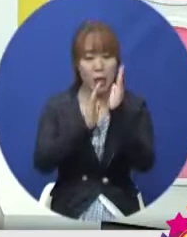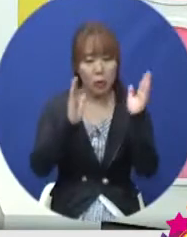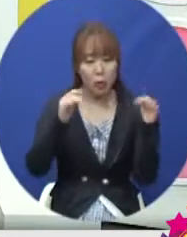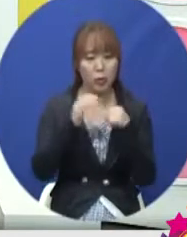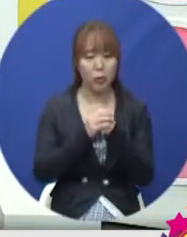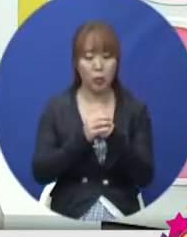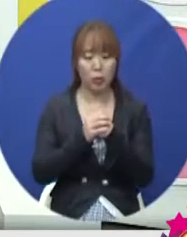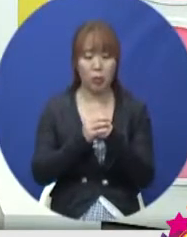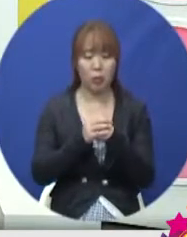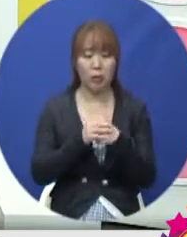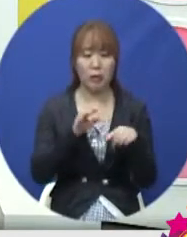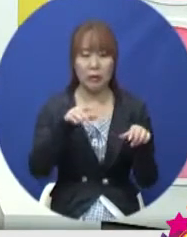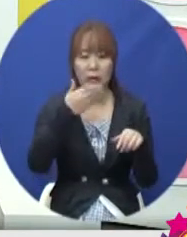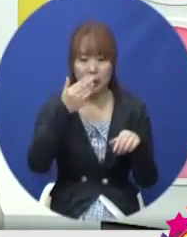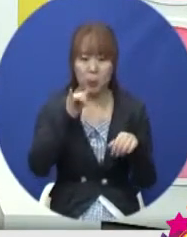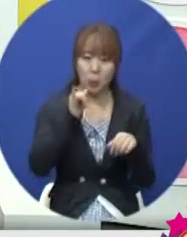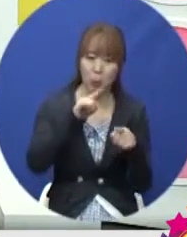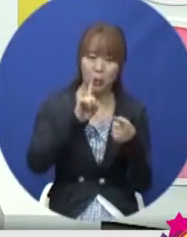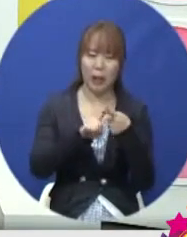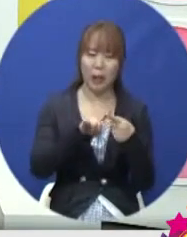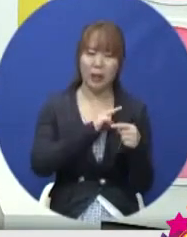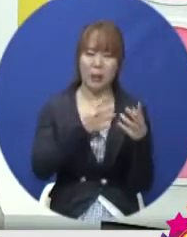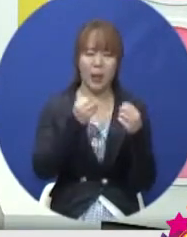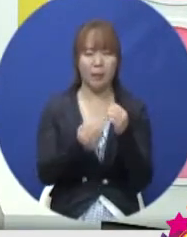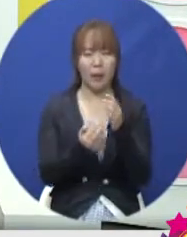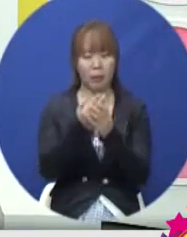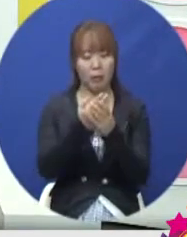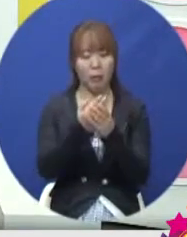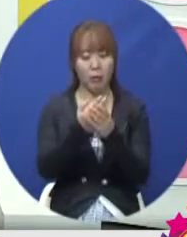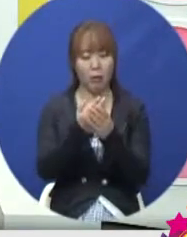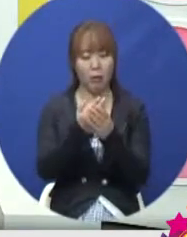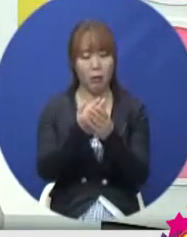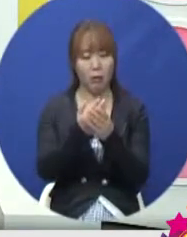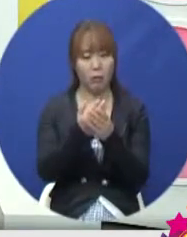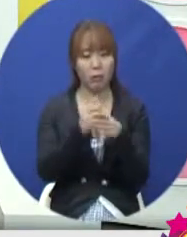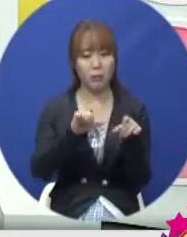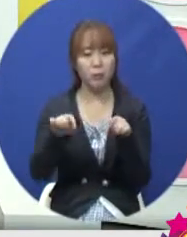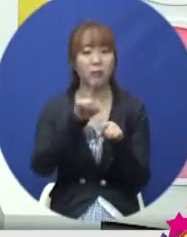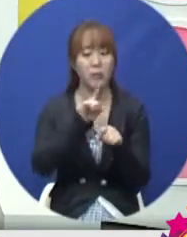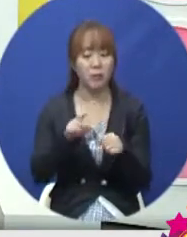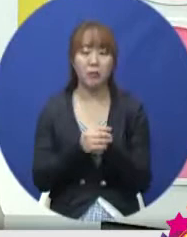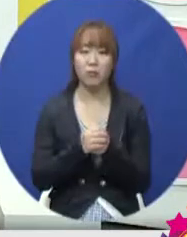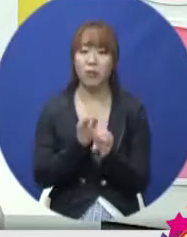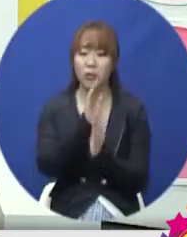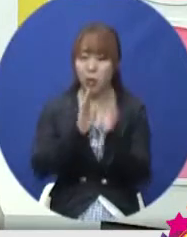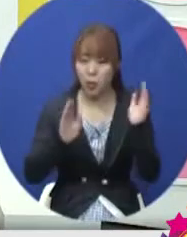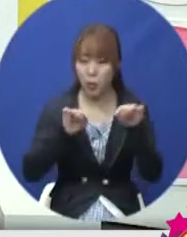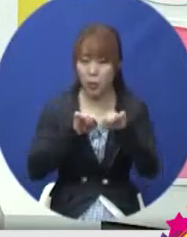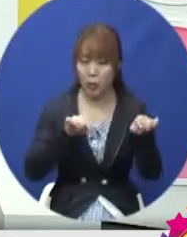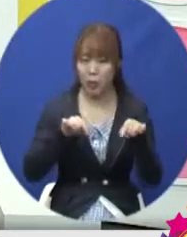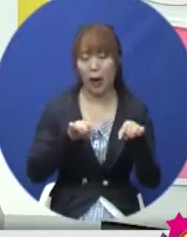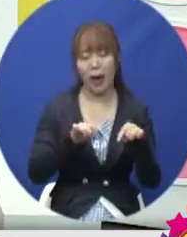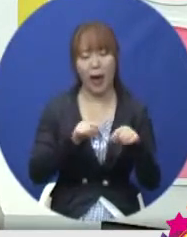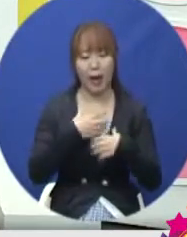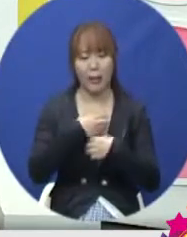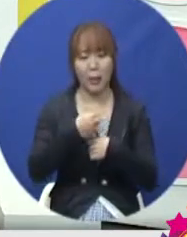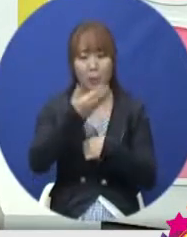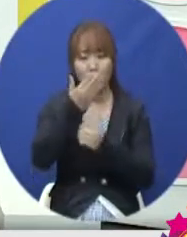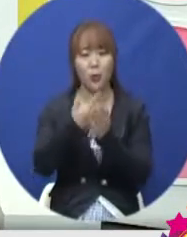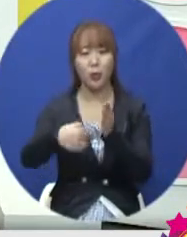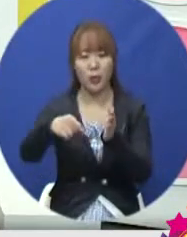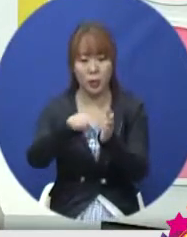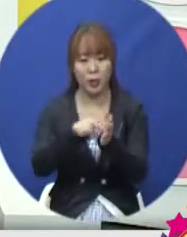채소류는 식중독을 가장 많이 유발하는 식품 중에 하나인데요. 네. 채소류를 안전하게